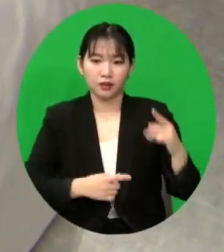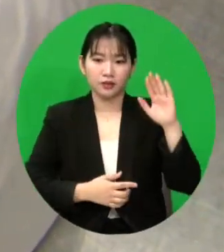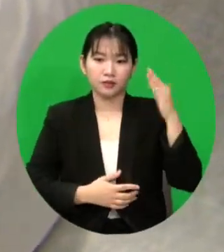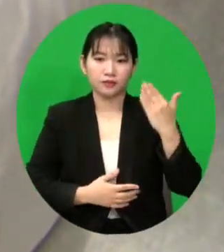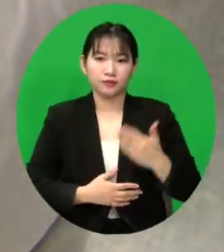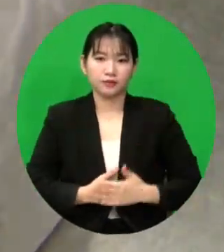구성됐습니다